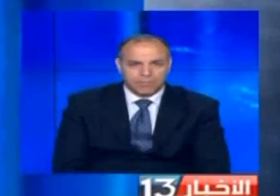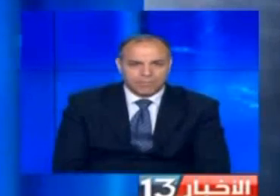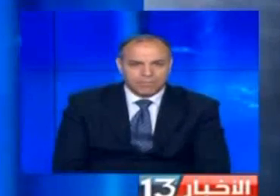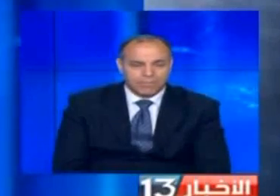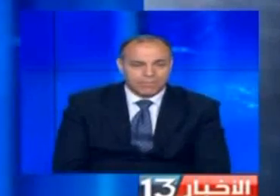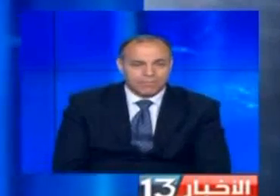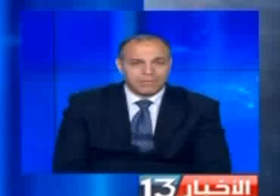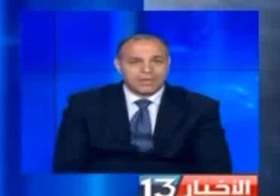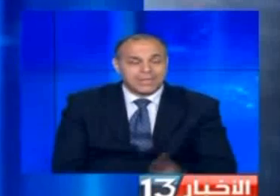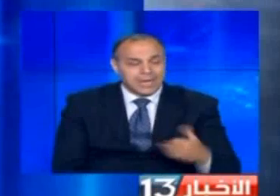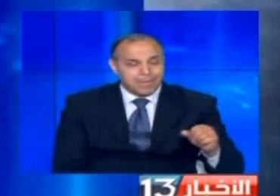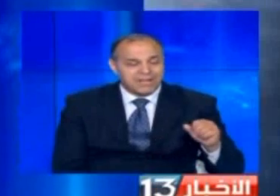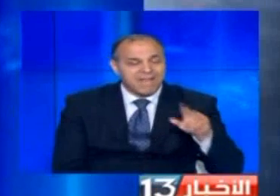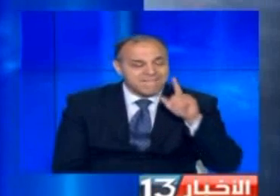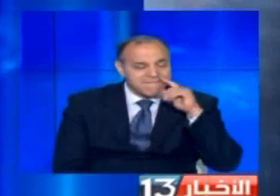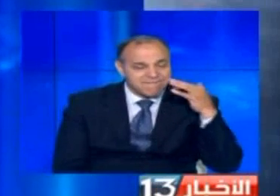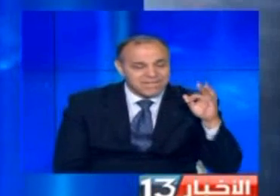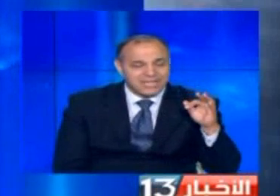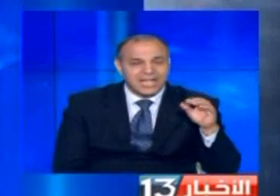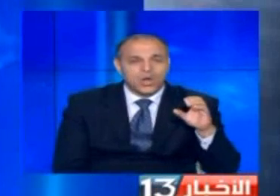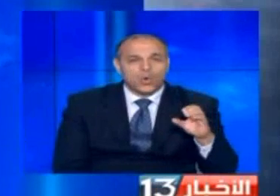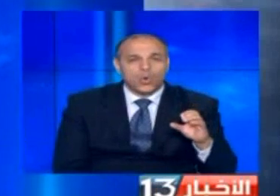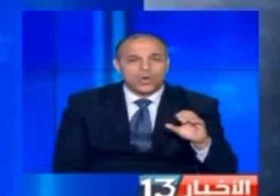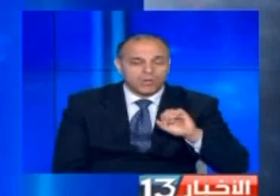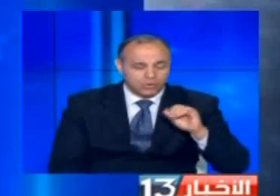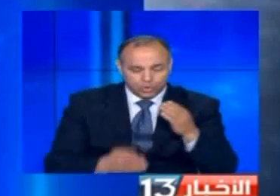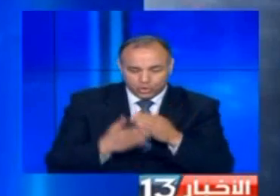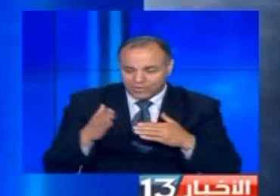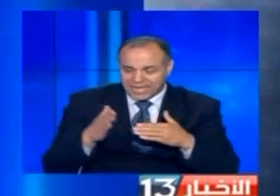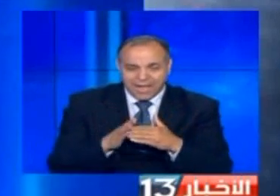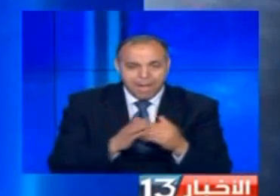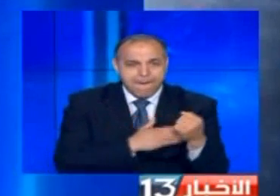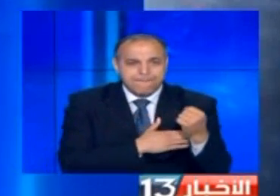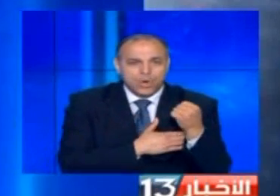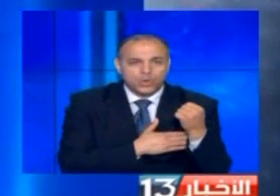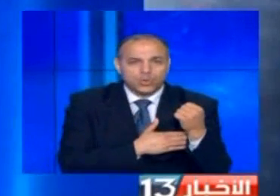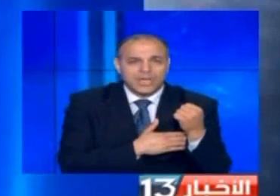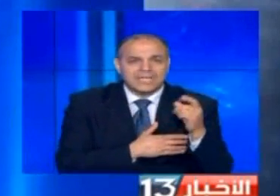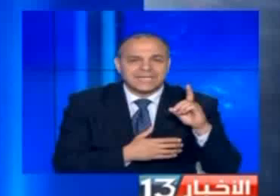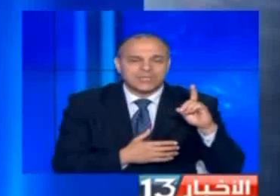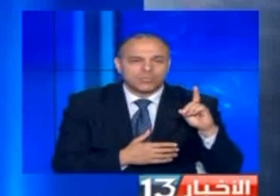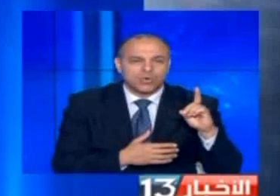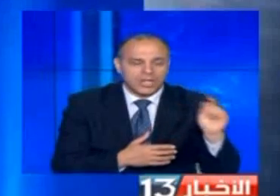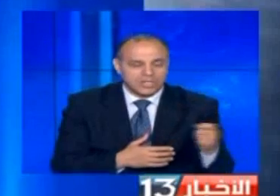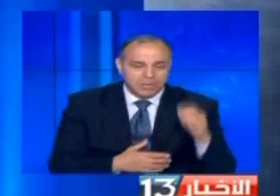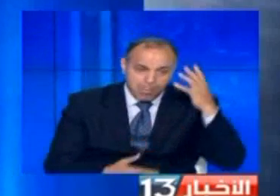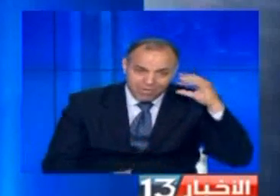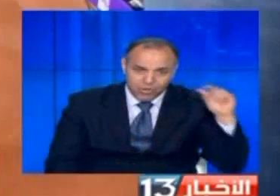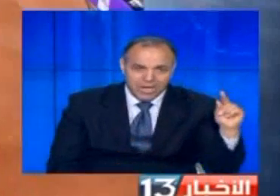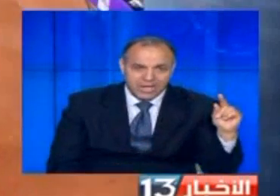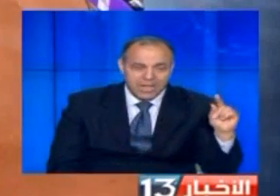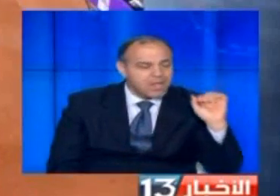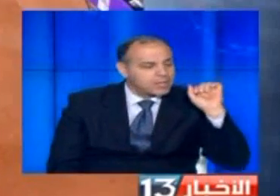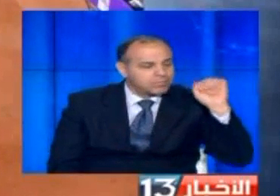التاسعه تاهلت الفرنسيه كارولين جارسيا للدور نصف النهائي من بطوله ستراسبورج الدوليه لتنس المحترفات